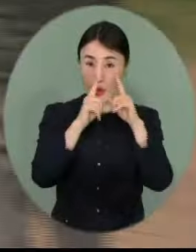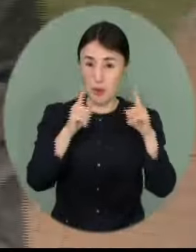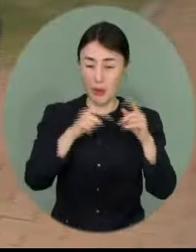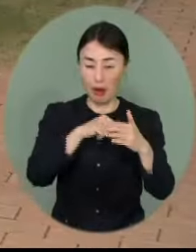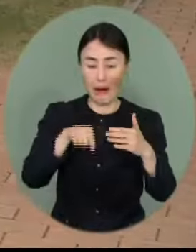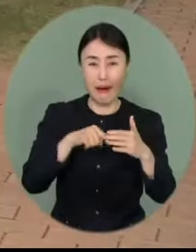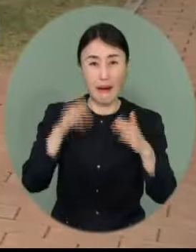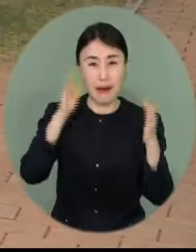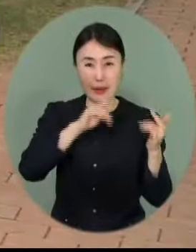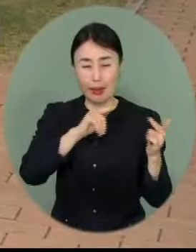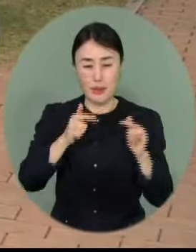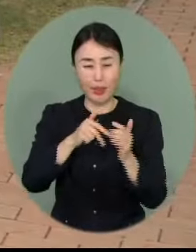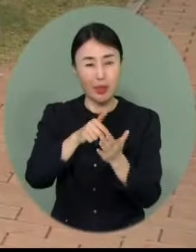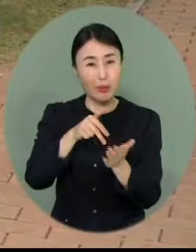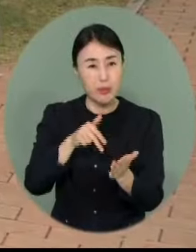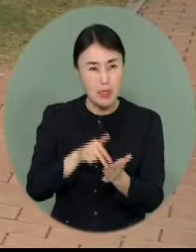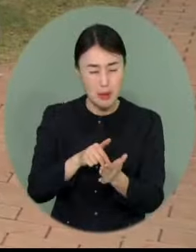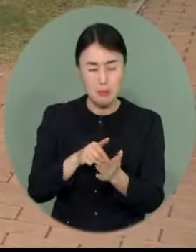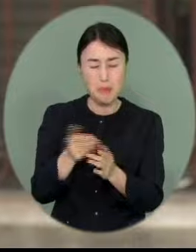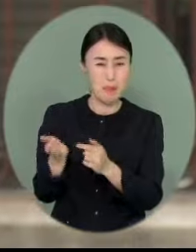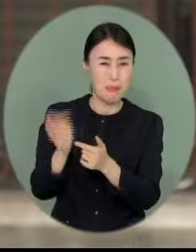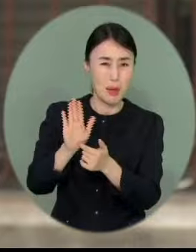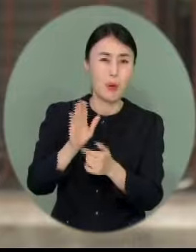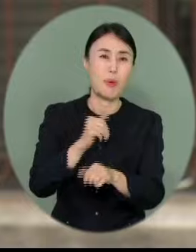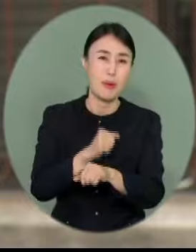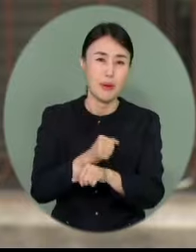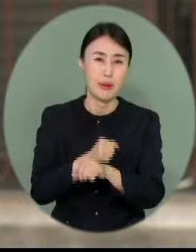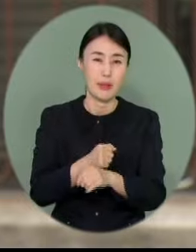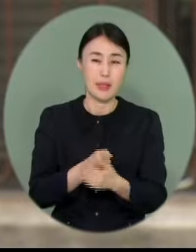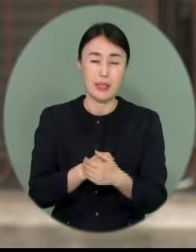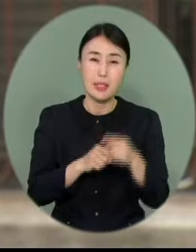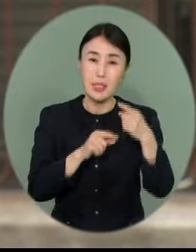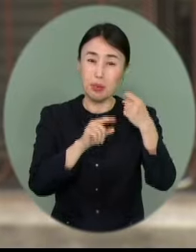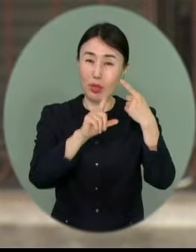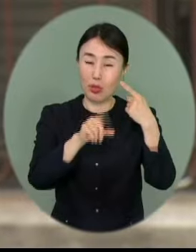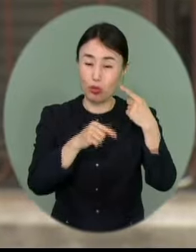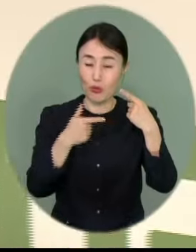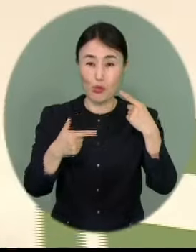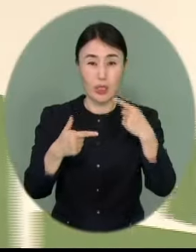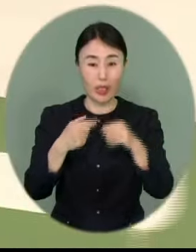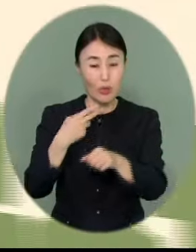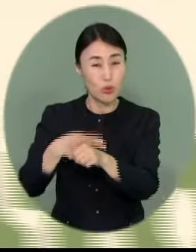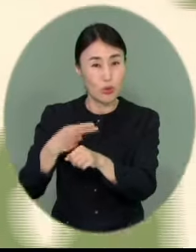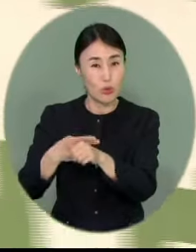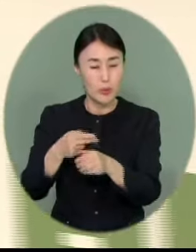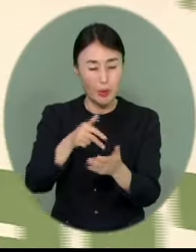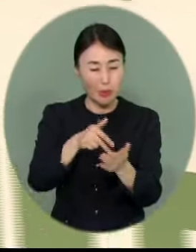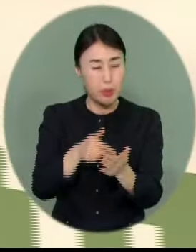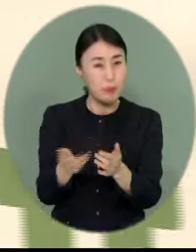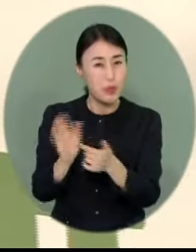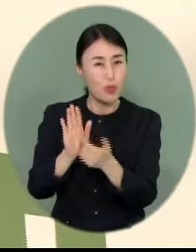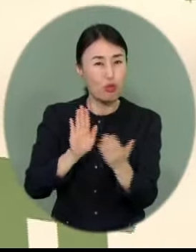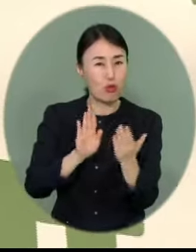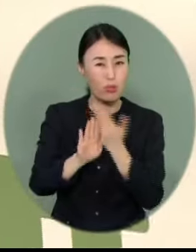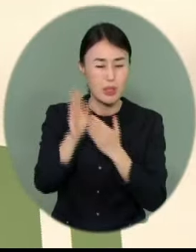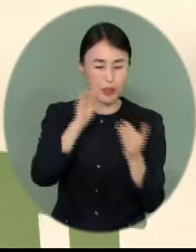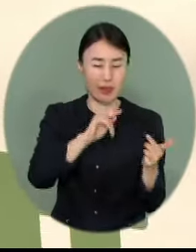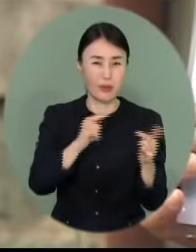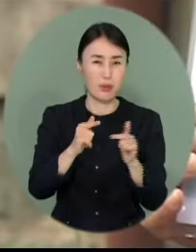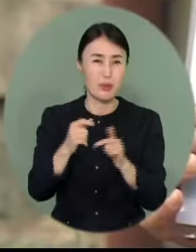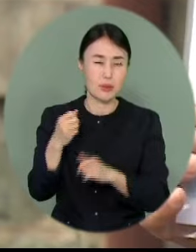전남대학교에서는 학생들이 시국선언문을 발표했습니다. 지난 6일 교수들의 시국선언에 이어 학생들이 움직이기 시작한